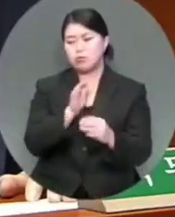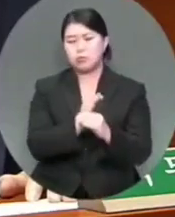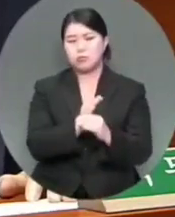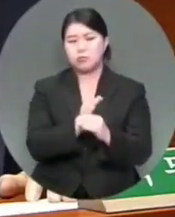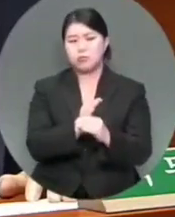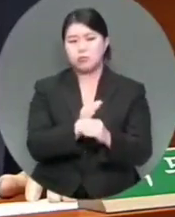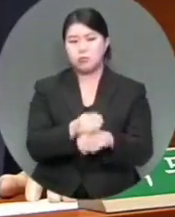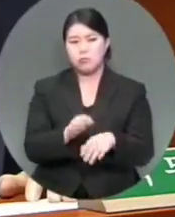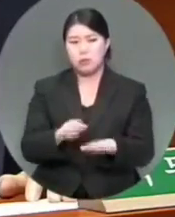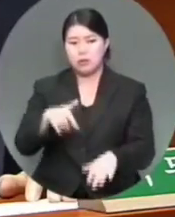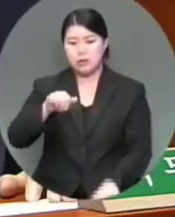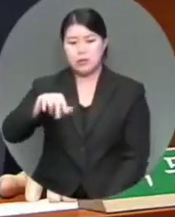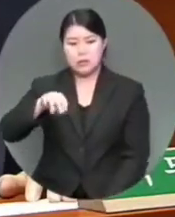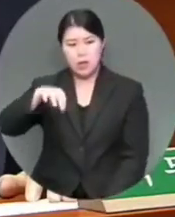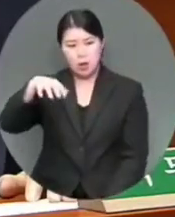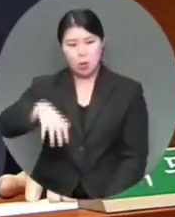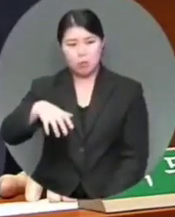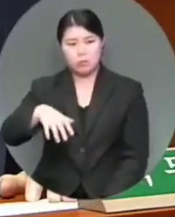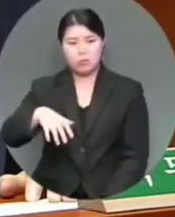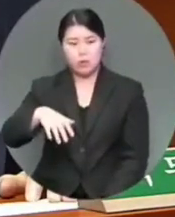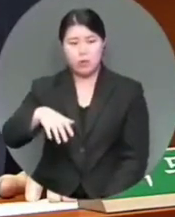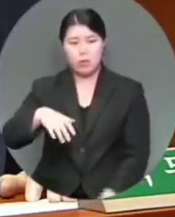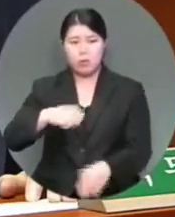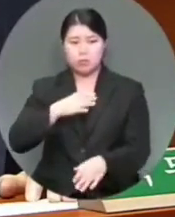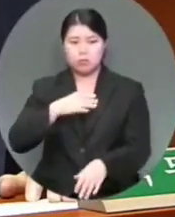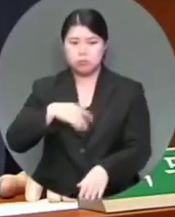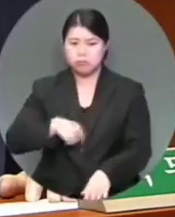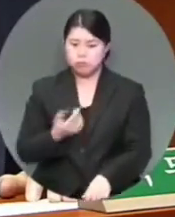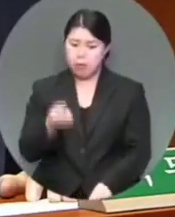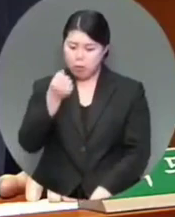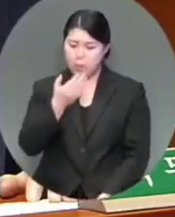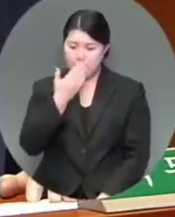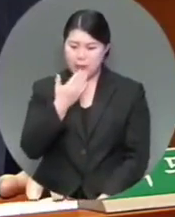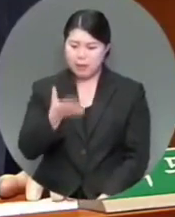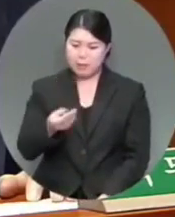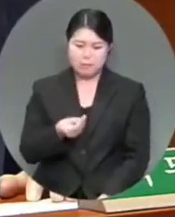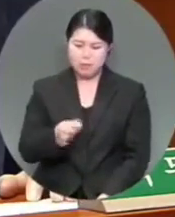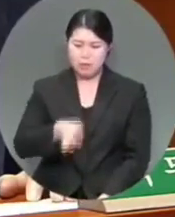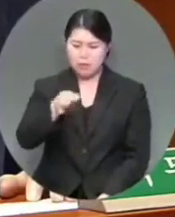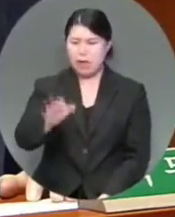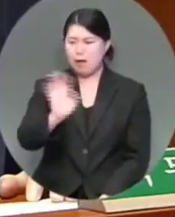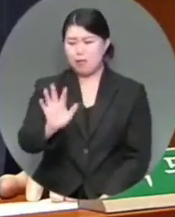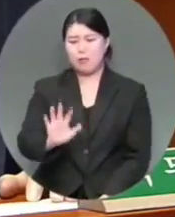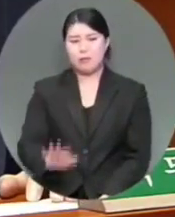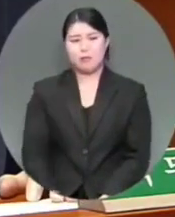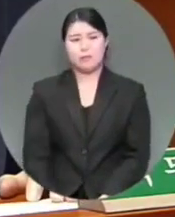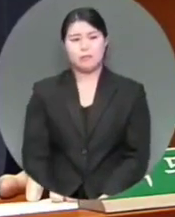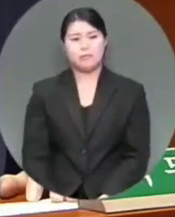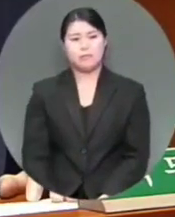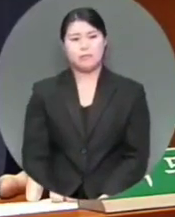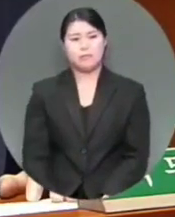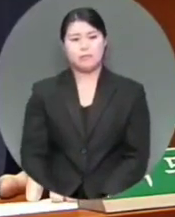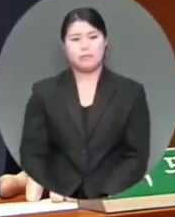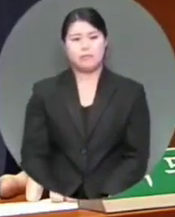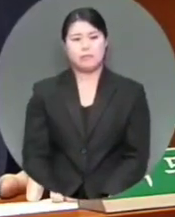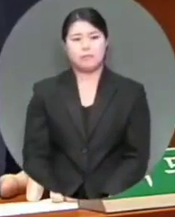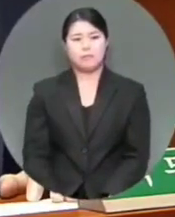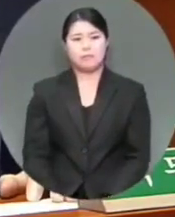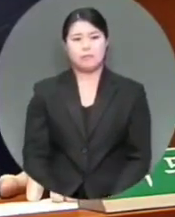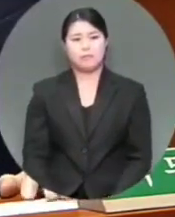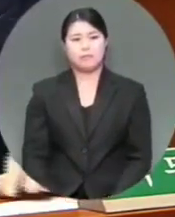그 기장에 오면 충분히 사무실도 본인이 가질 수 있고 다 가질 수 있습니다. 그 돈이면요. 그런 식으로 좀